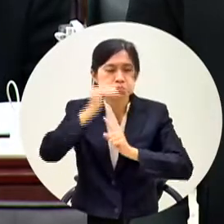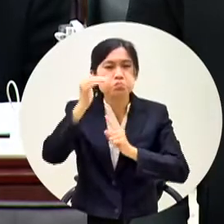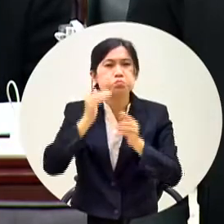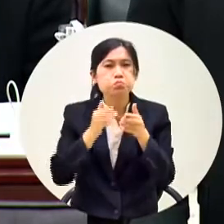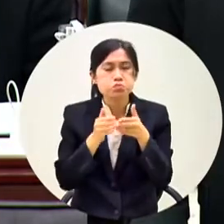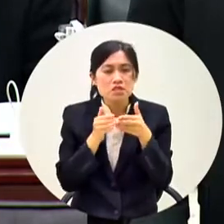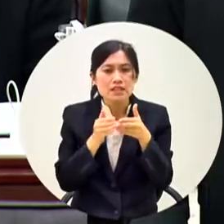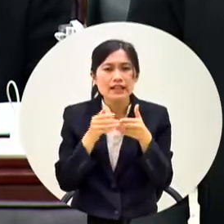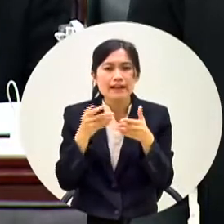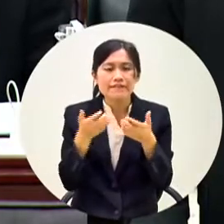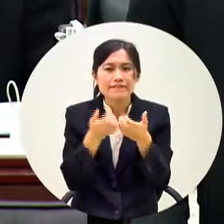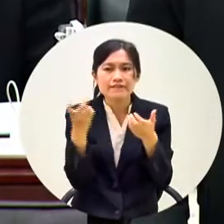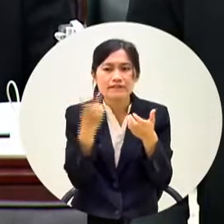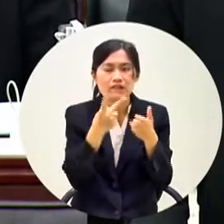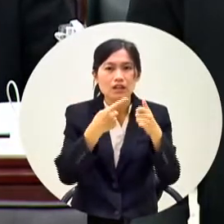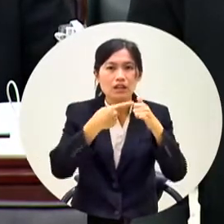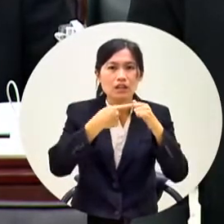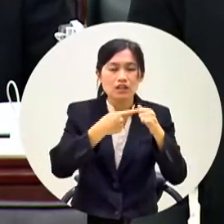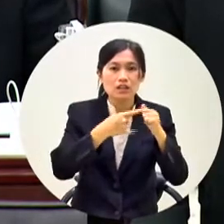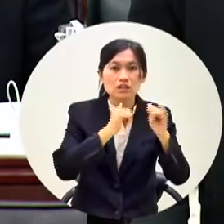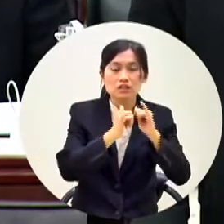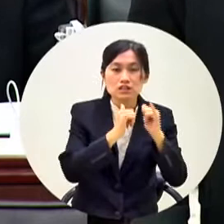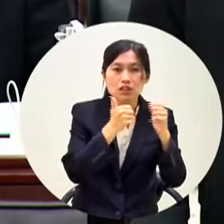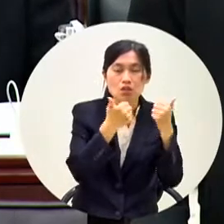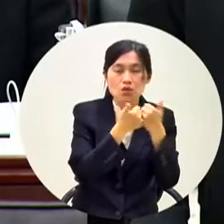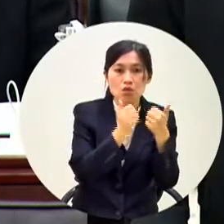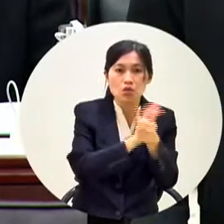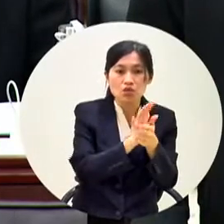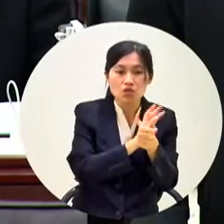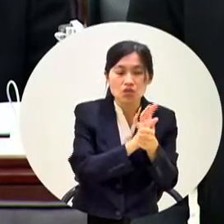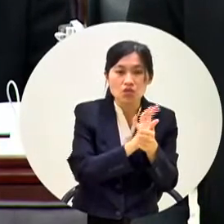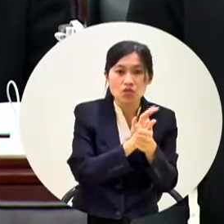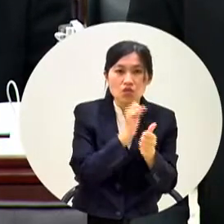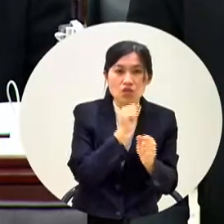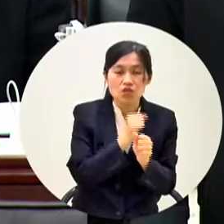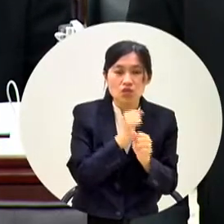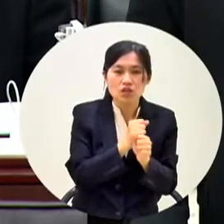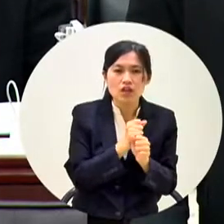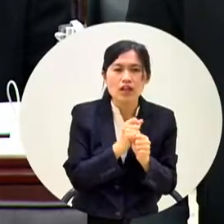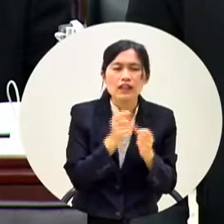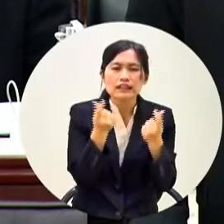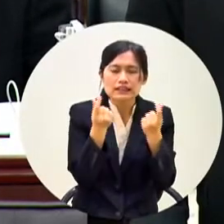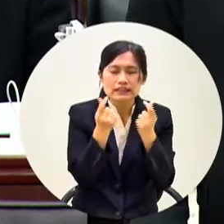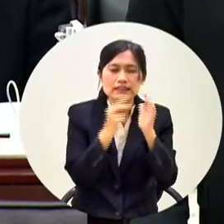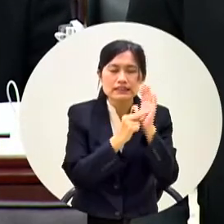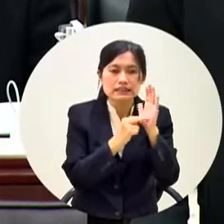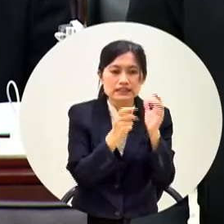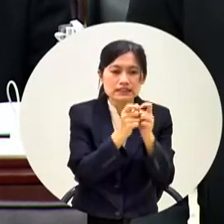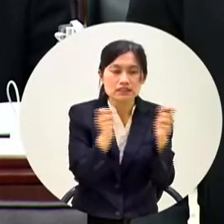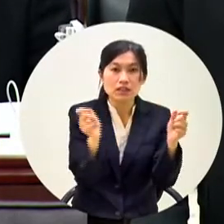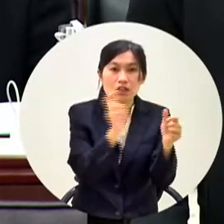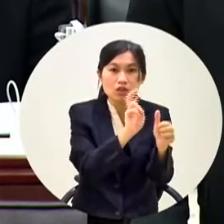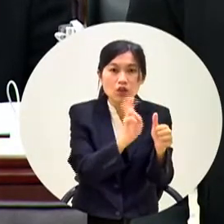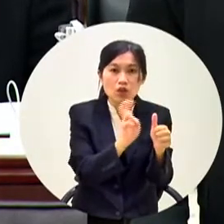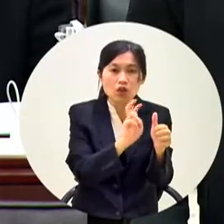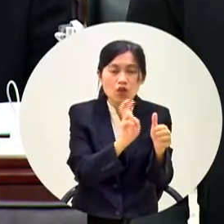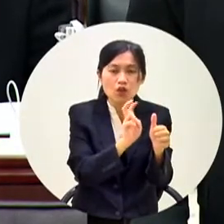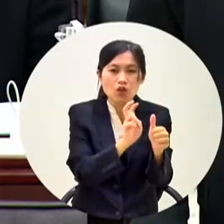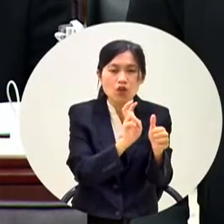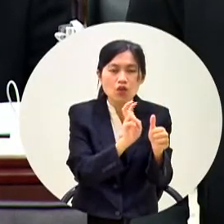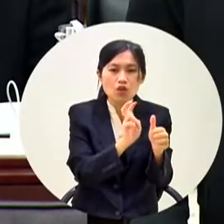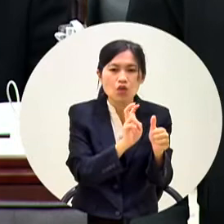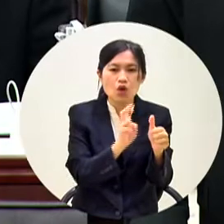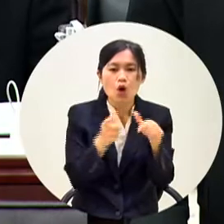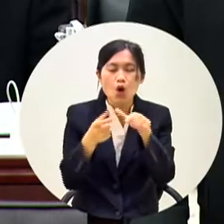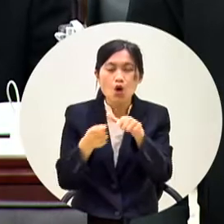是咱诶社会服务嘛吼，譬如讲。这个长照也好啦，是讲其他的这个公共